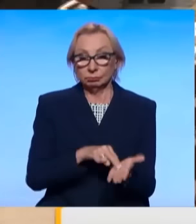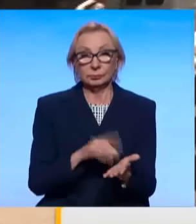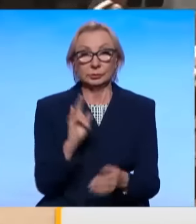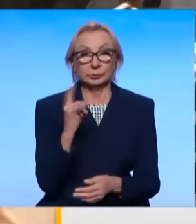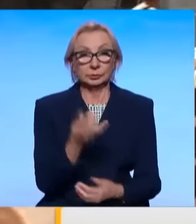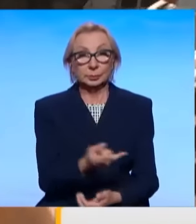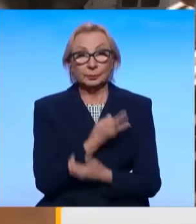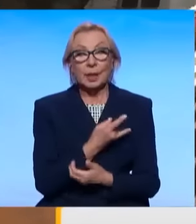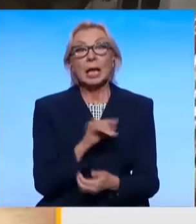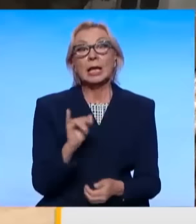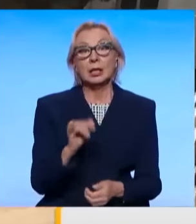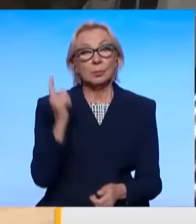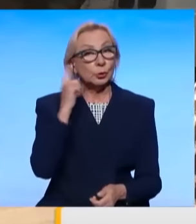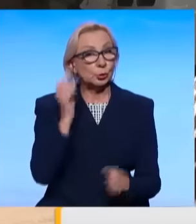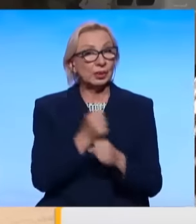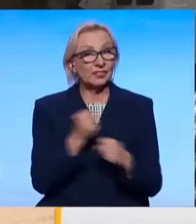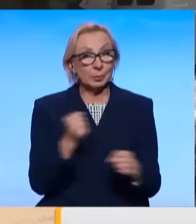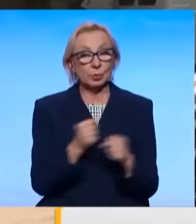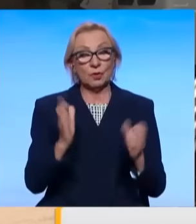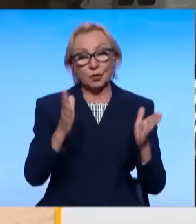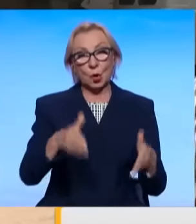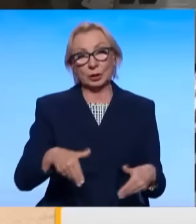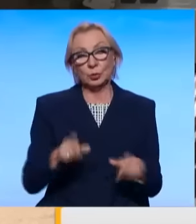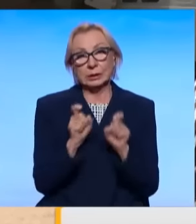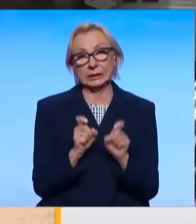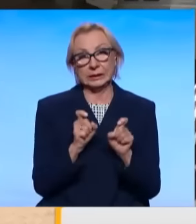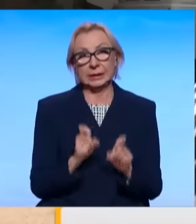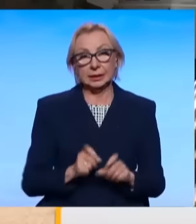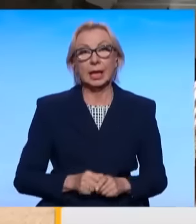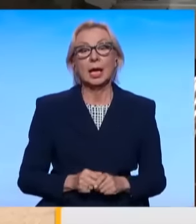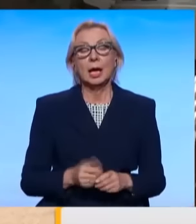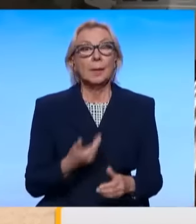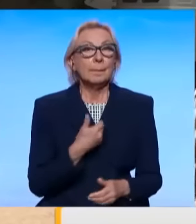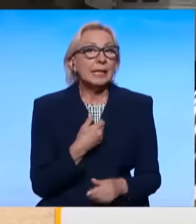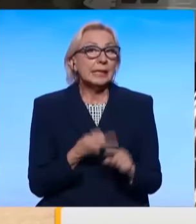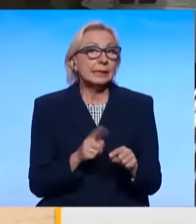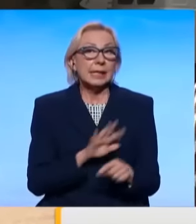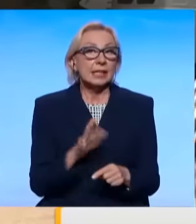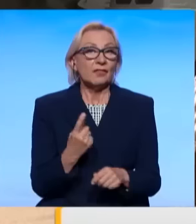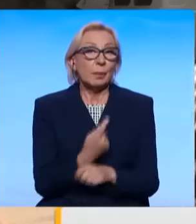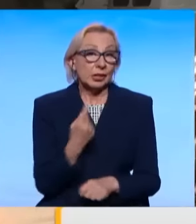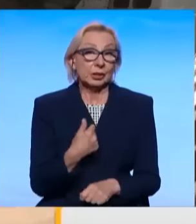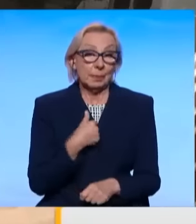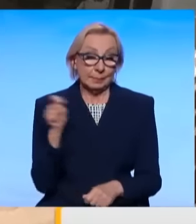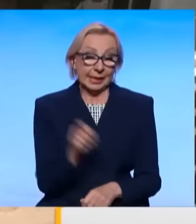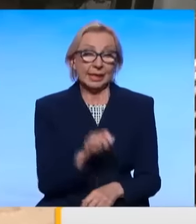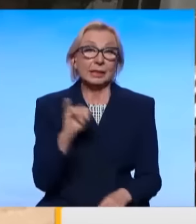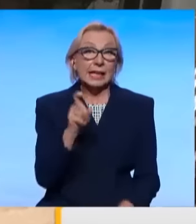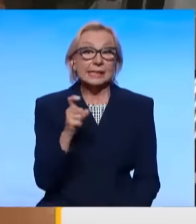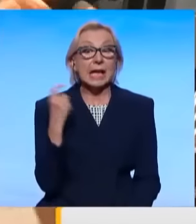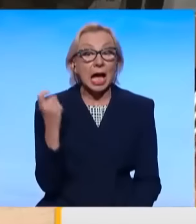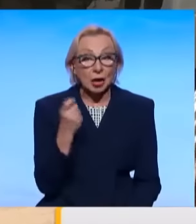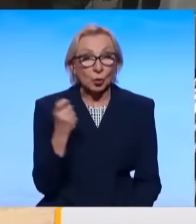малим і почули вибухи, ми в коридори там вже сиділи. Ну, мені це не вперше, ми з Харкова, тому ми вибухи вже